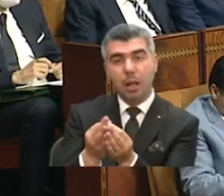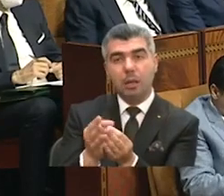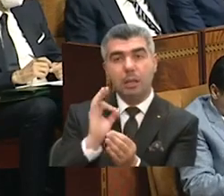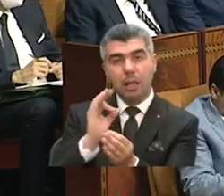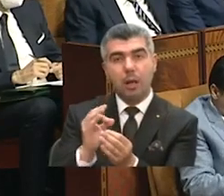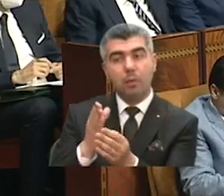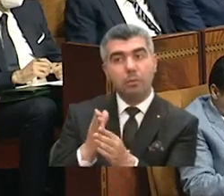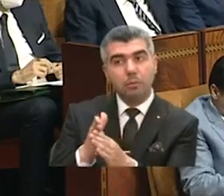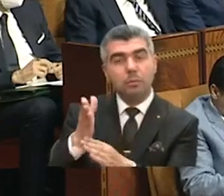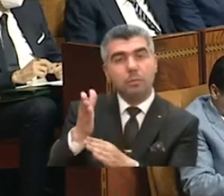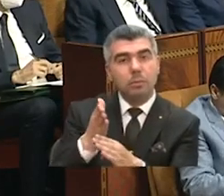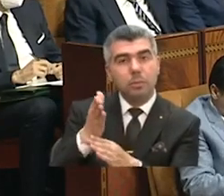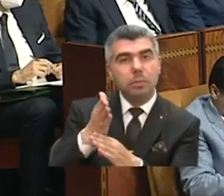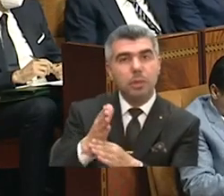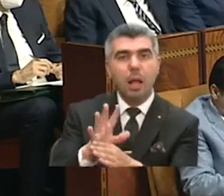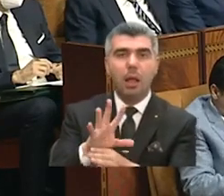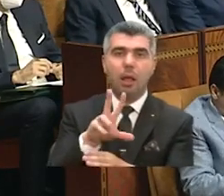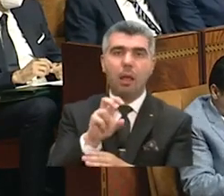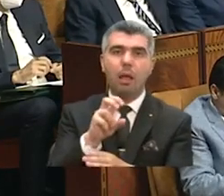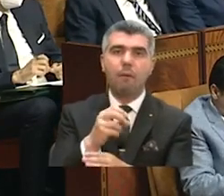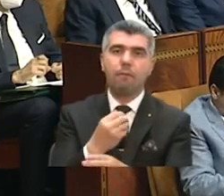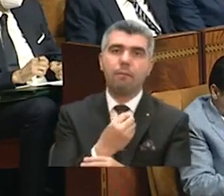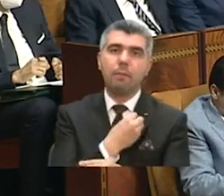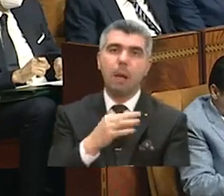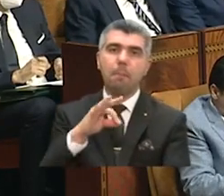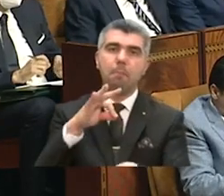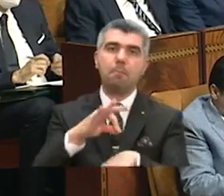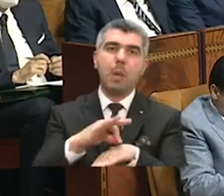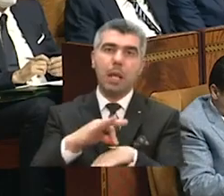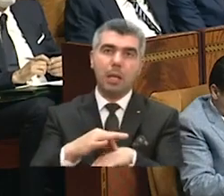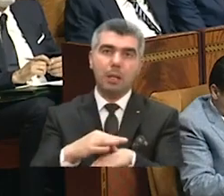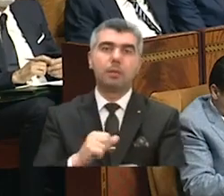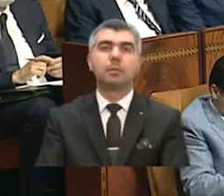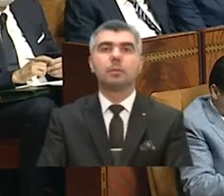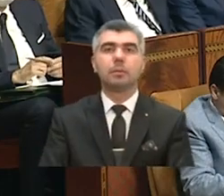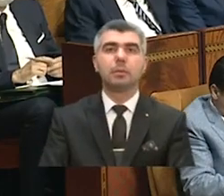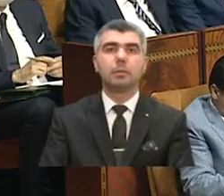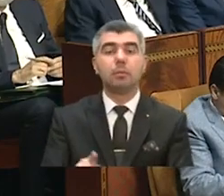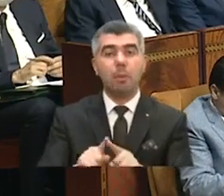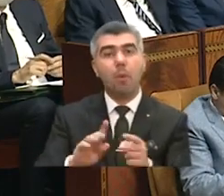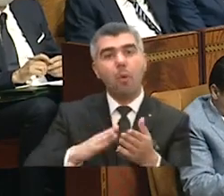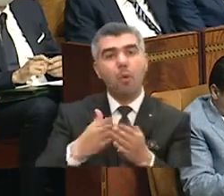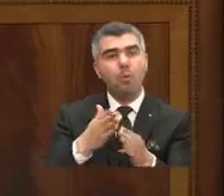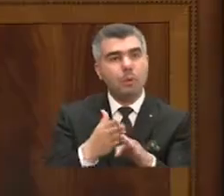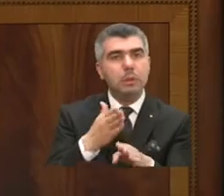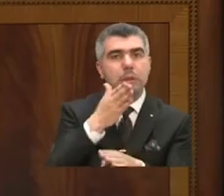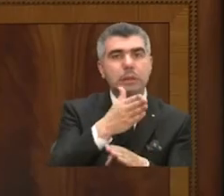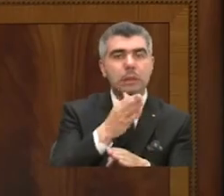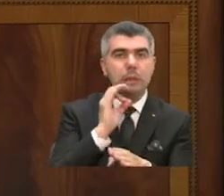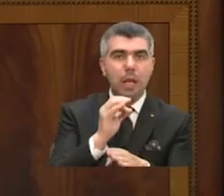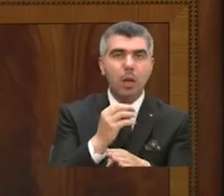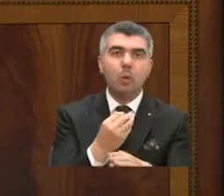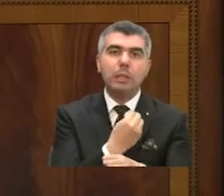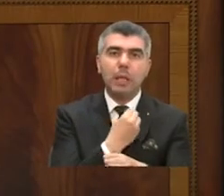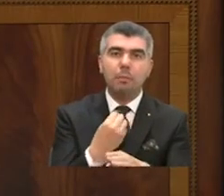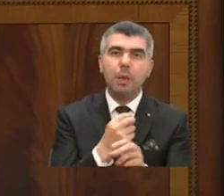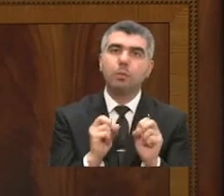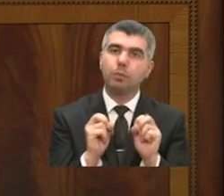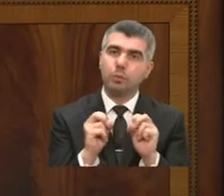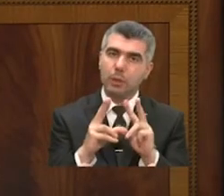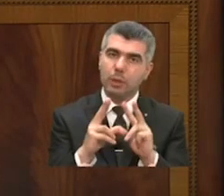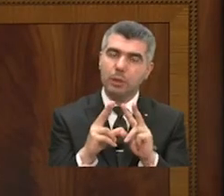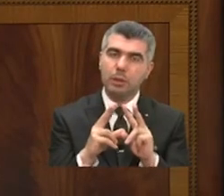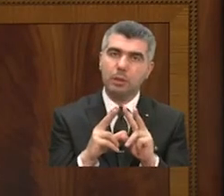له مهمة تتبع وتوجيه المرضى عند الاقتداء نحو البنيات القادرة على توفير العلاج،